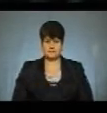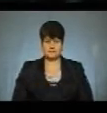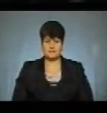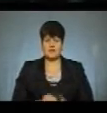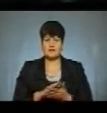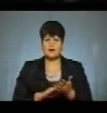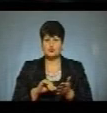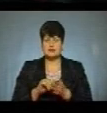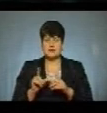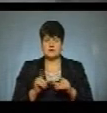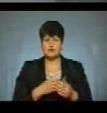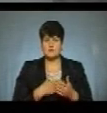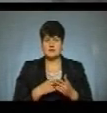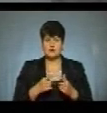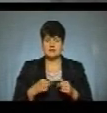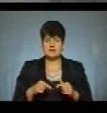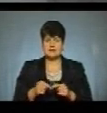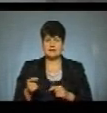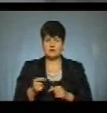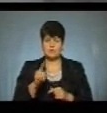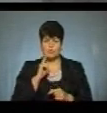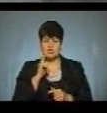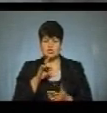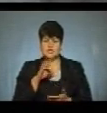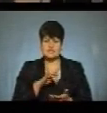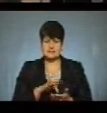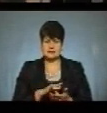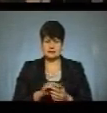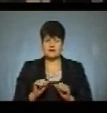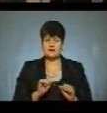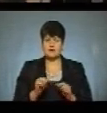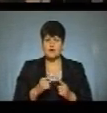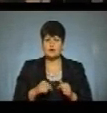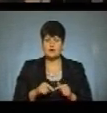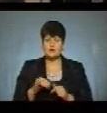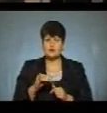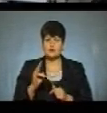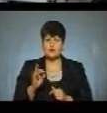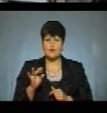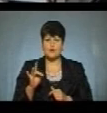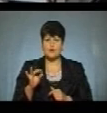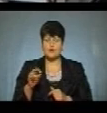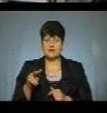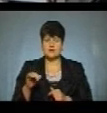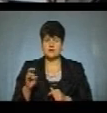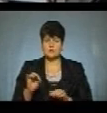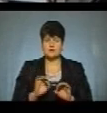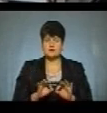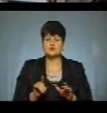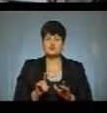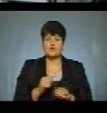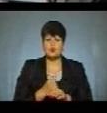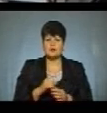Далі учасники їдуть до громадської організації «Тернопільський молодіжний центр». Керівник організації Юрій Королишин розповів, що роблять члени